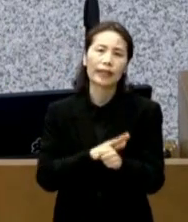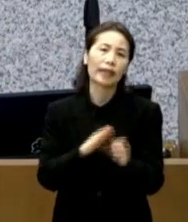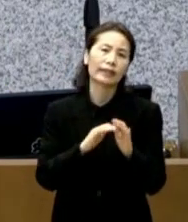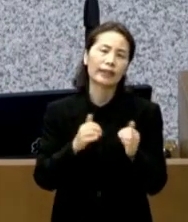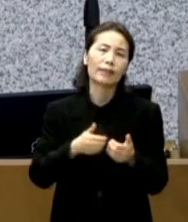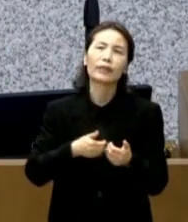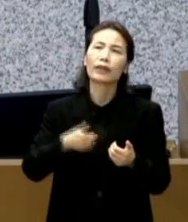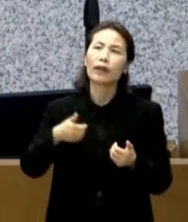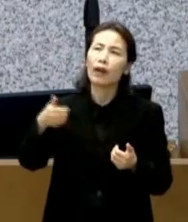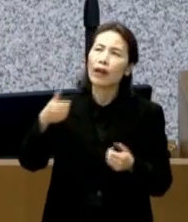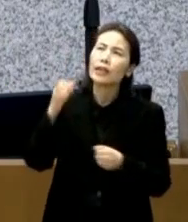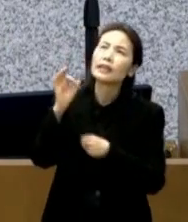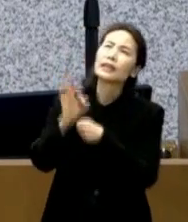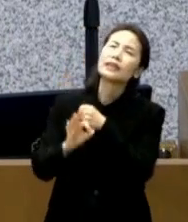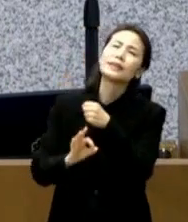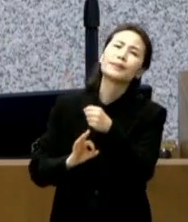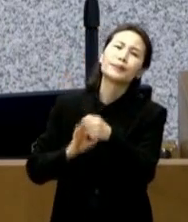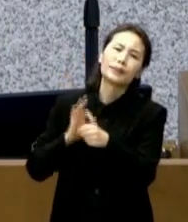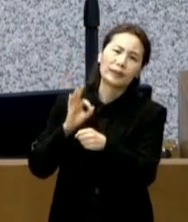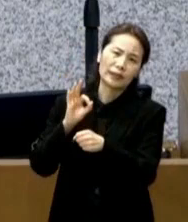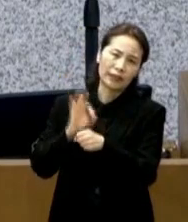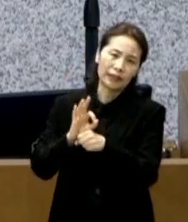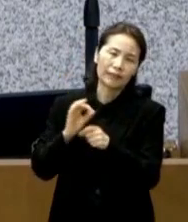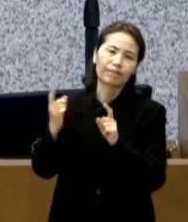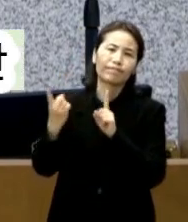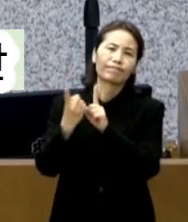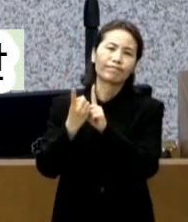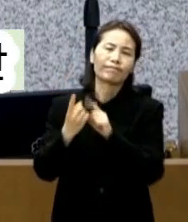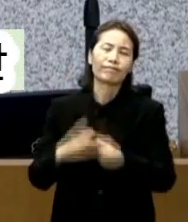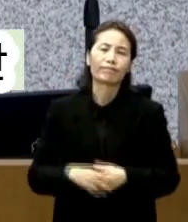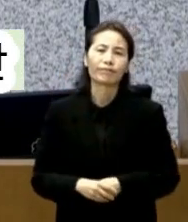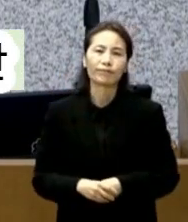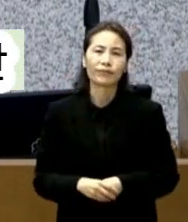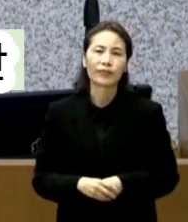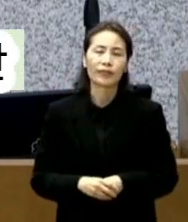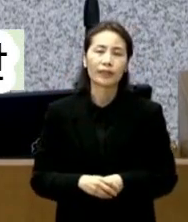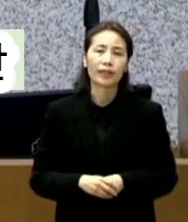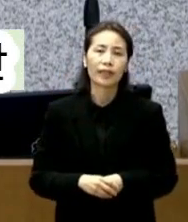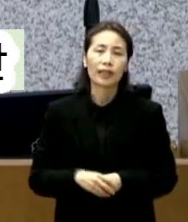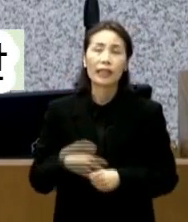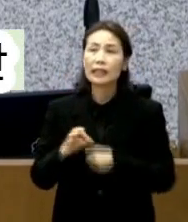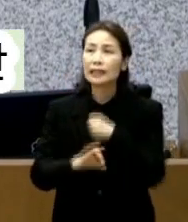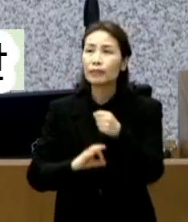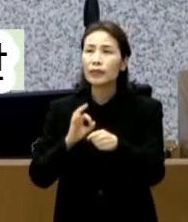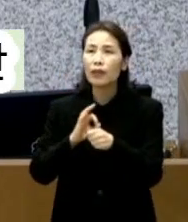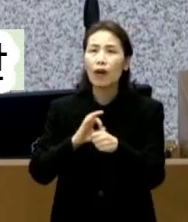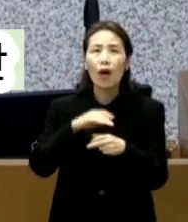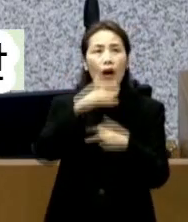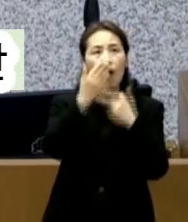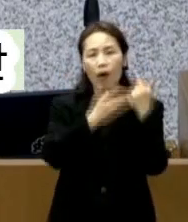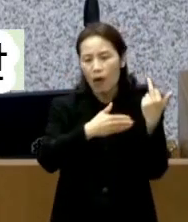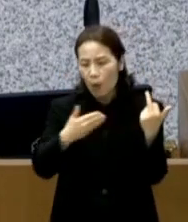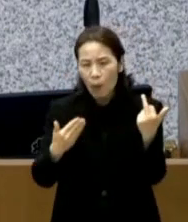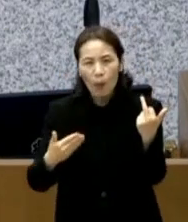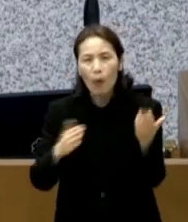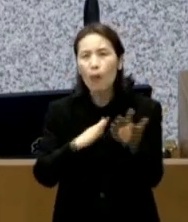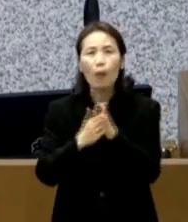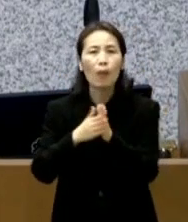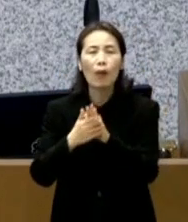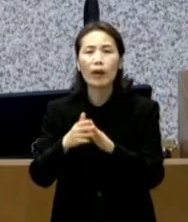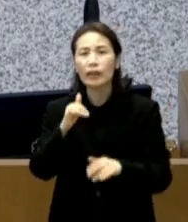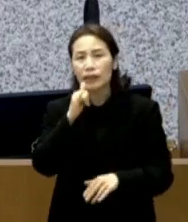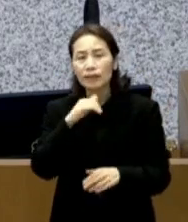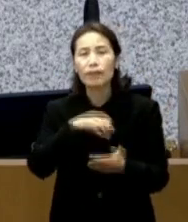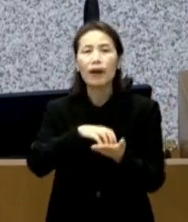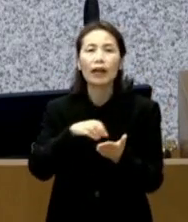지 꼬박 10년이 되는 날입니다. 강산도 변한다는 10년의 세월이 흐르는 동안 우리